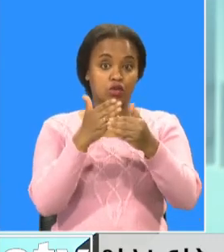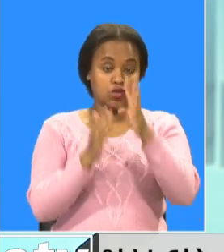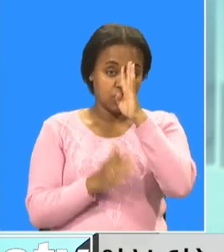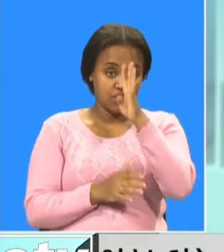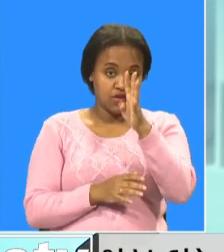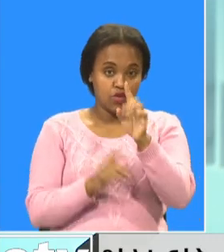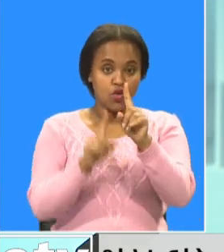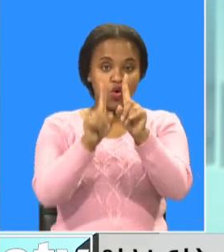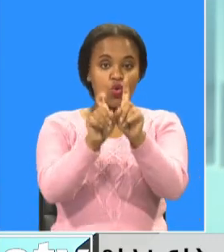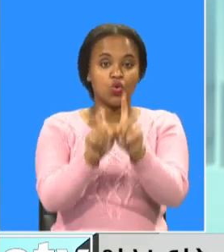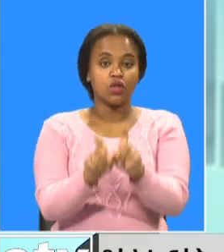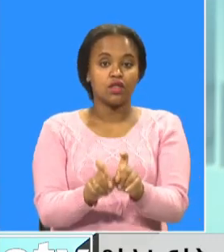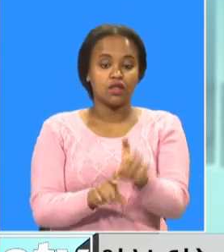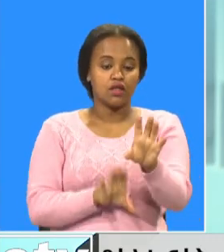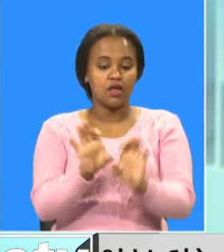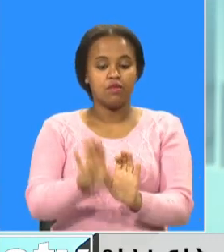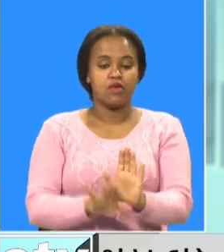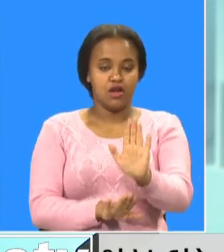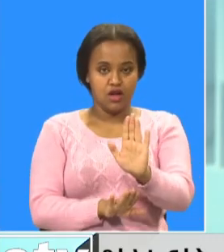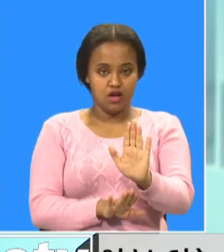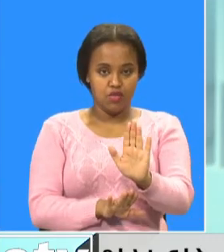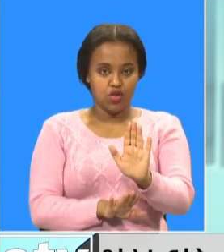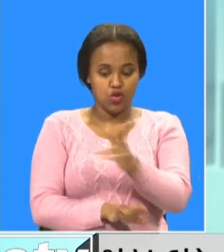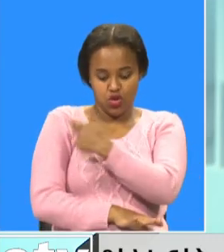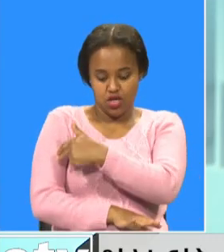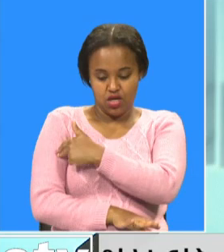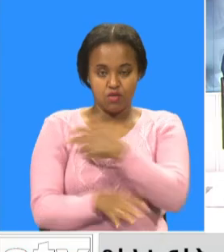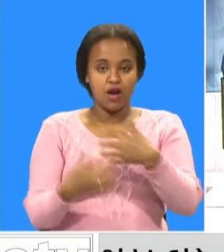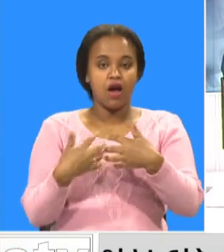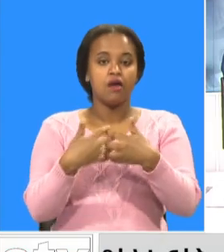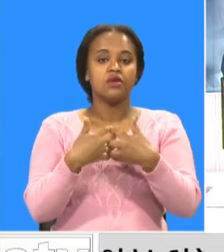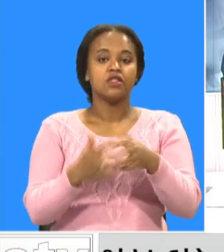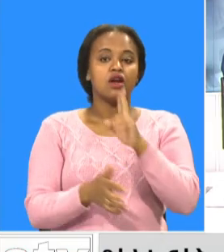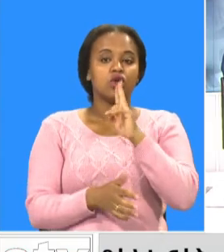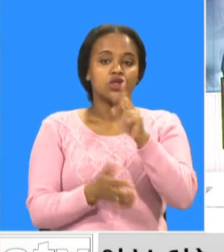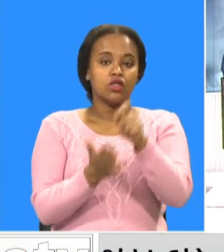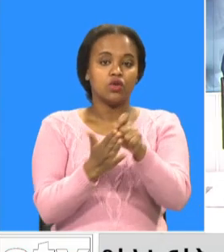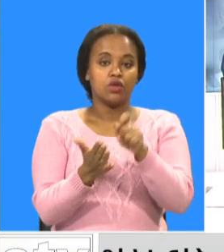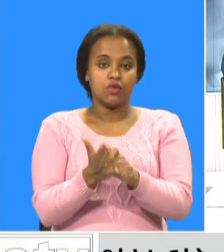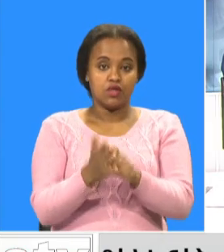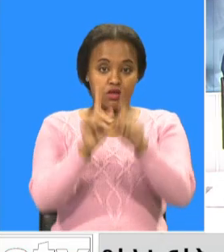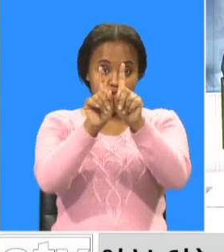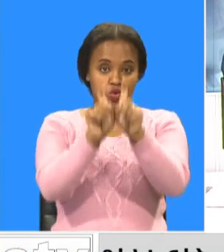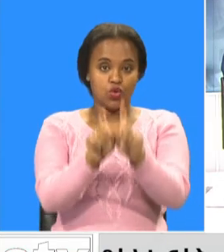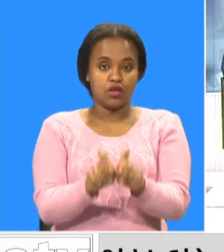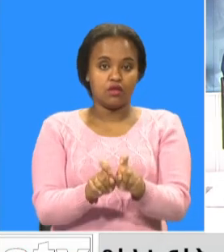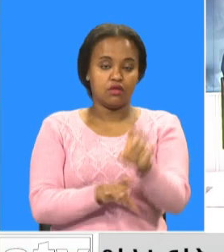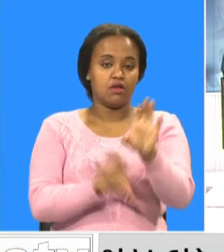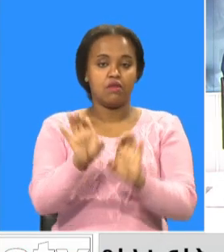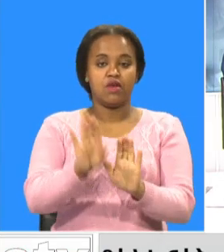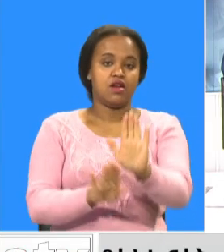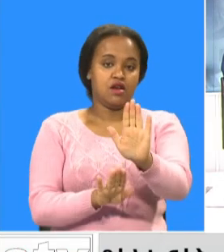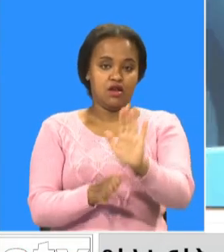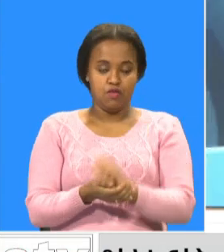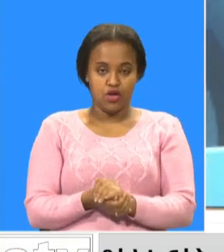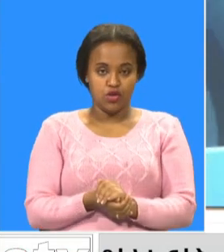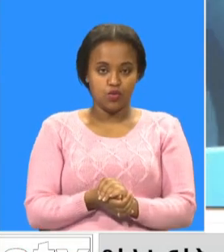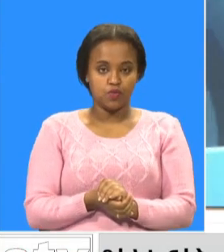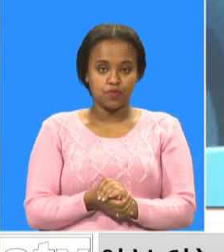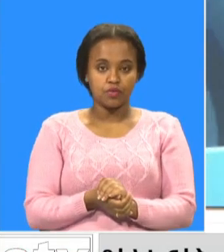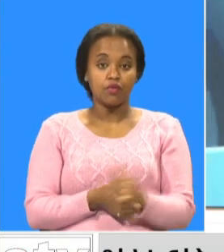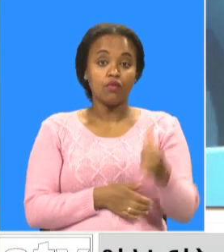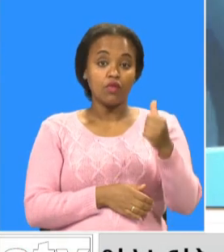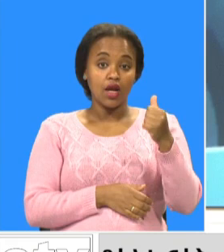ቁጥጥር የሚደረግባቸው የህክምና መሳሪያዎች ናቸው ማለት ነው። ተመዝግቦ ቁጥጥር የሚደረግባቸው